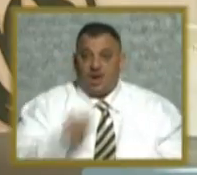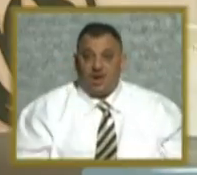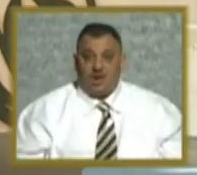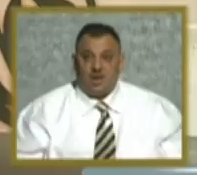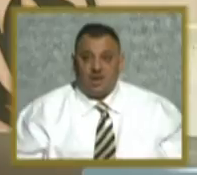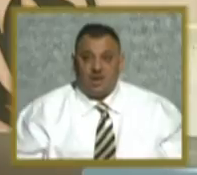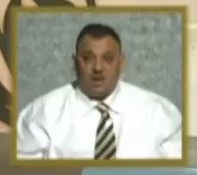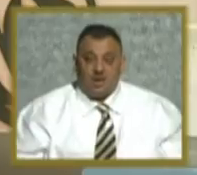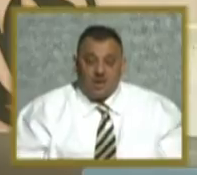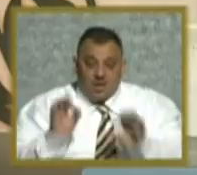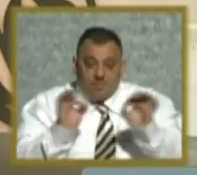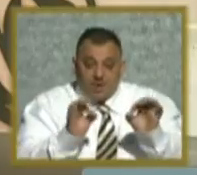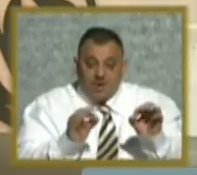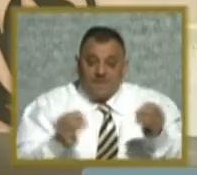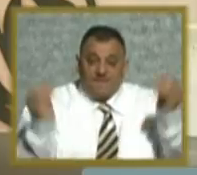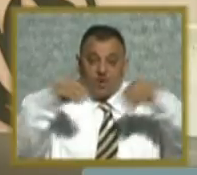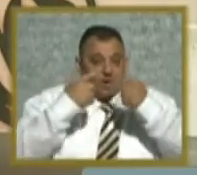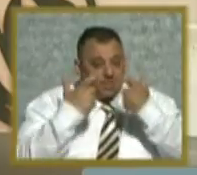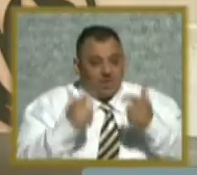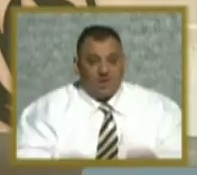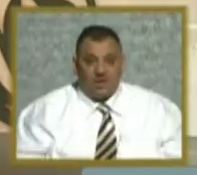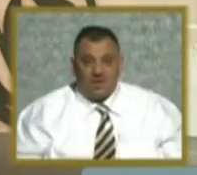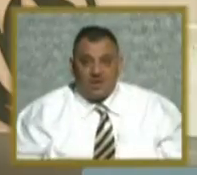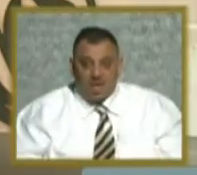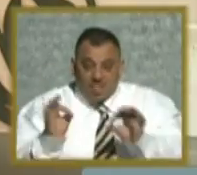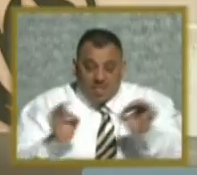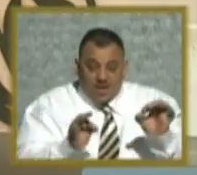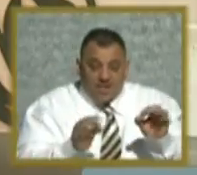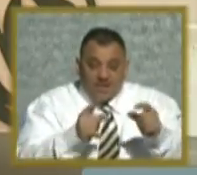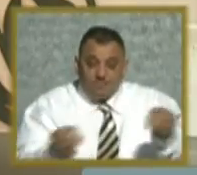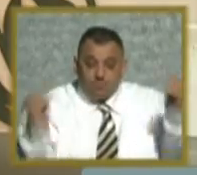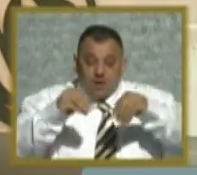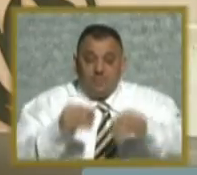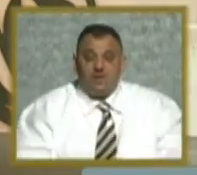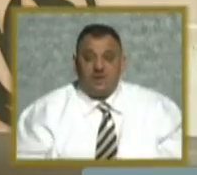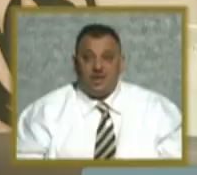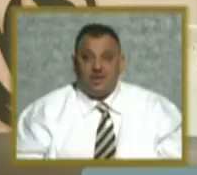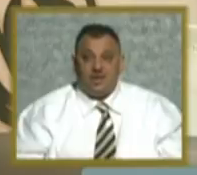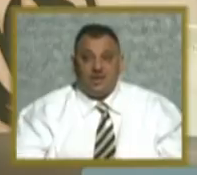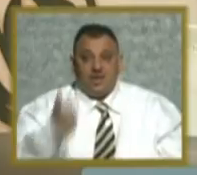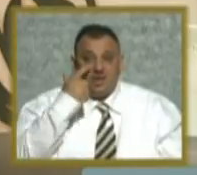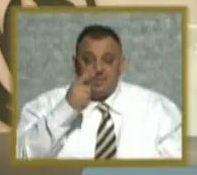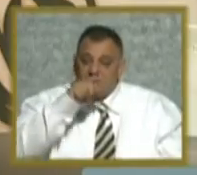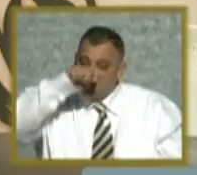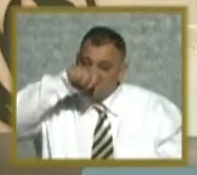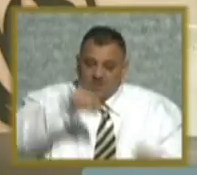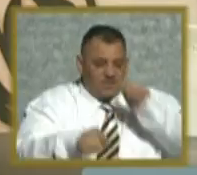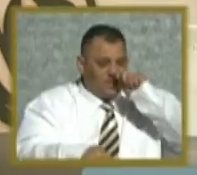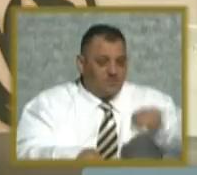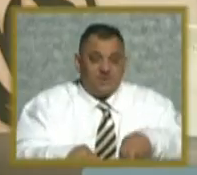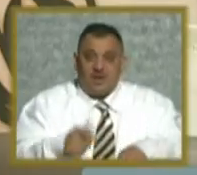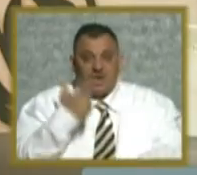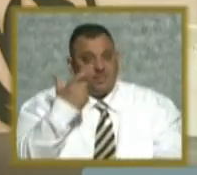ودق بدق، وإذا زدت زاد السق، دق بدق، وإن زدت زاد السق، تتهم الناس، الله يسلط عليك في عرضك وفي